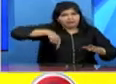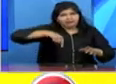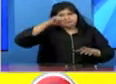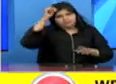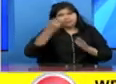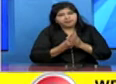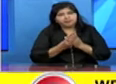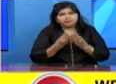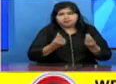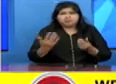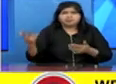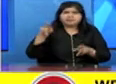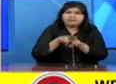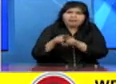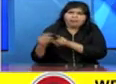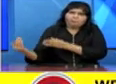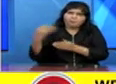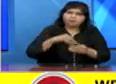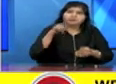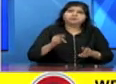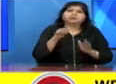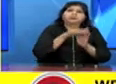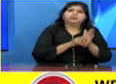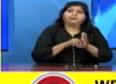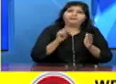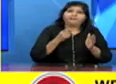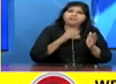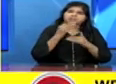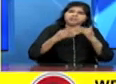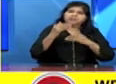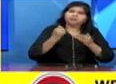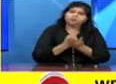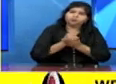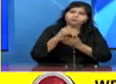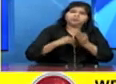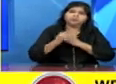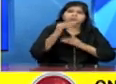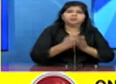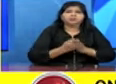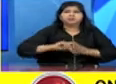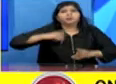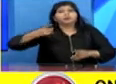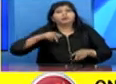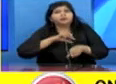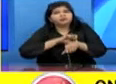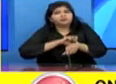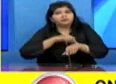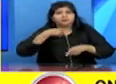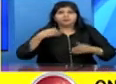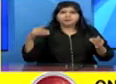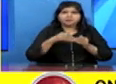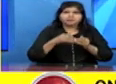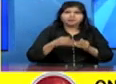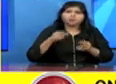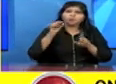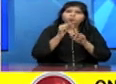ये स्थिति न आए, इसके लिए ही हमें निरंतर प्रयास करना है। एक और डॉक्टर हमारे साथ पुणे से